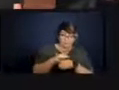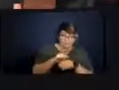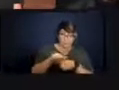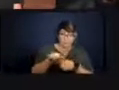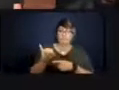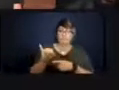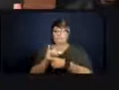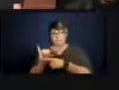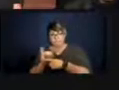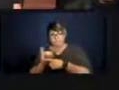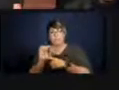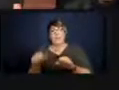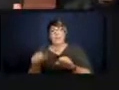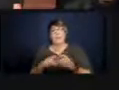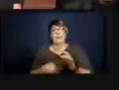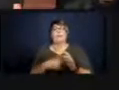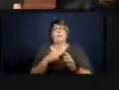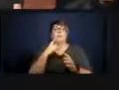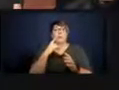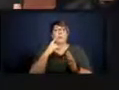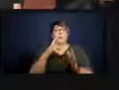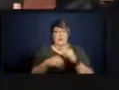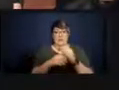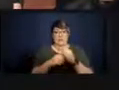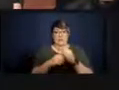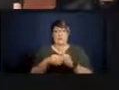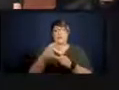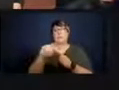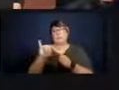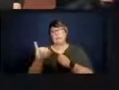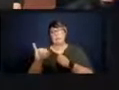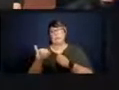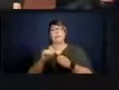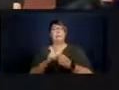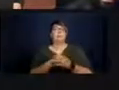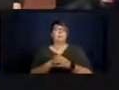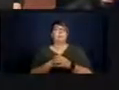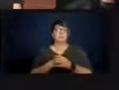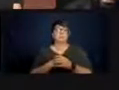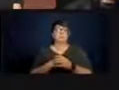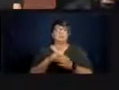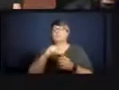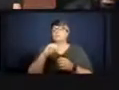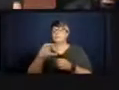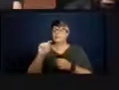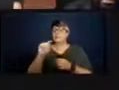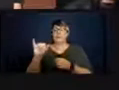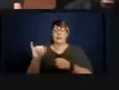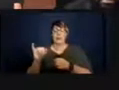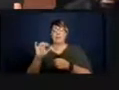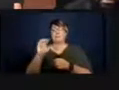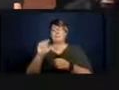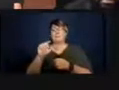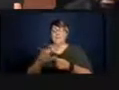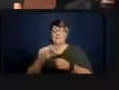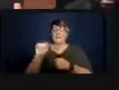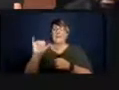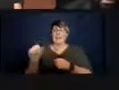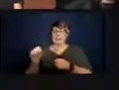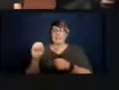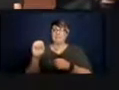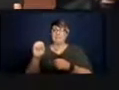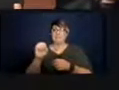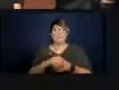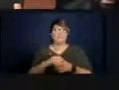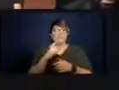Na pia tunataka kuwapa wanafunzi wetu nafasi za kufanya kazi kama wakufunzi